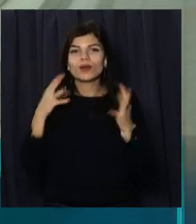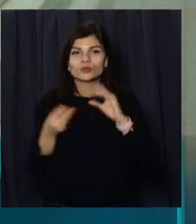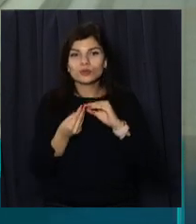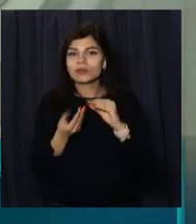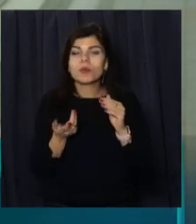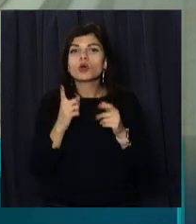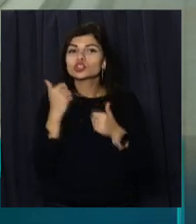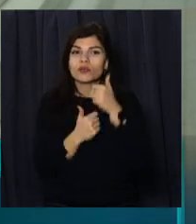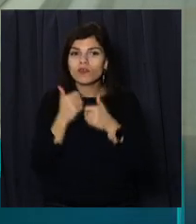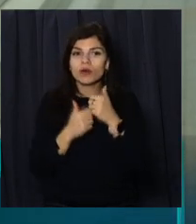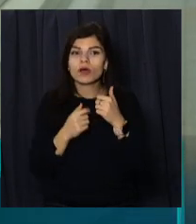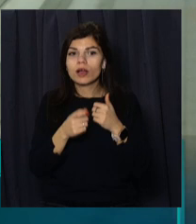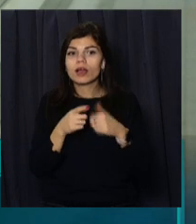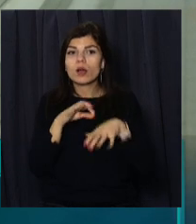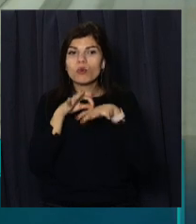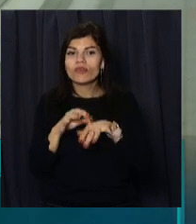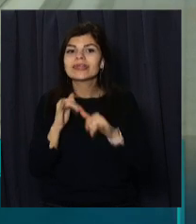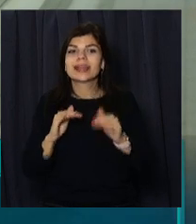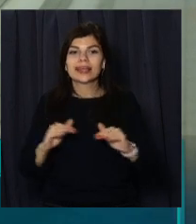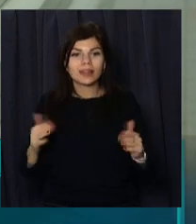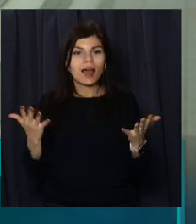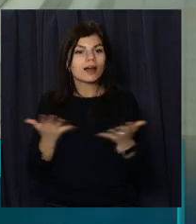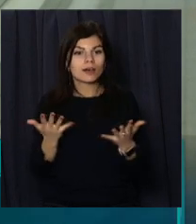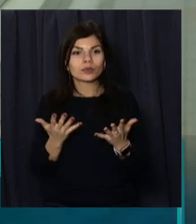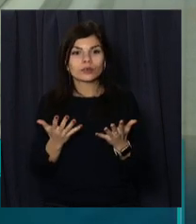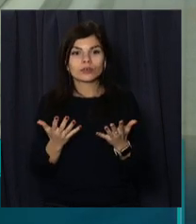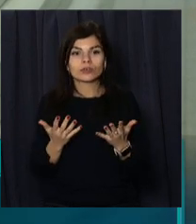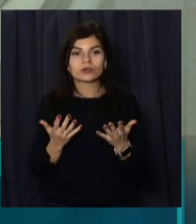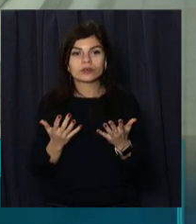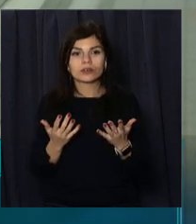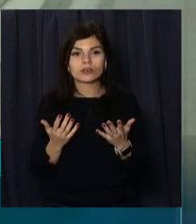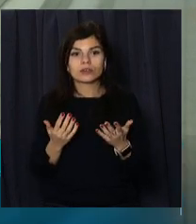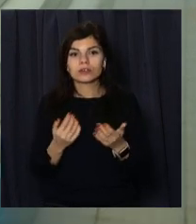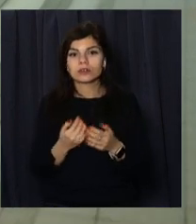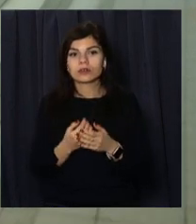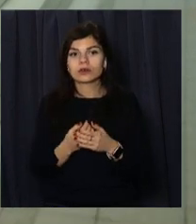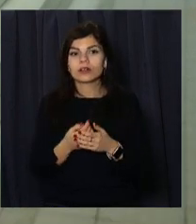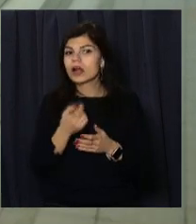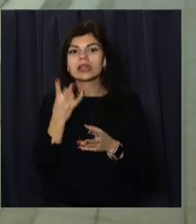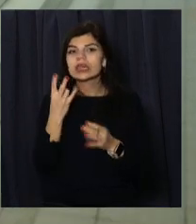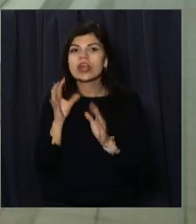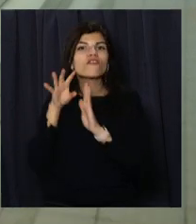соревнования проводятся для детей, которые не входят в